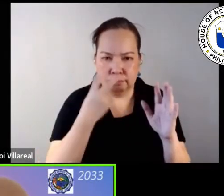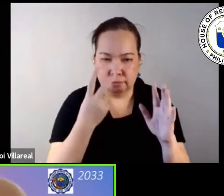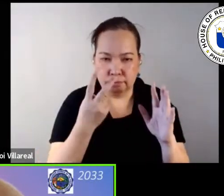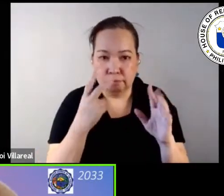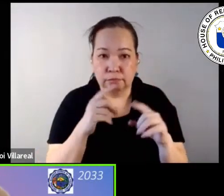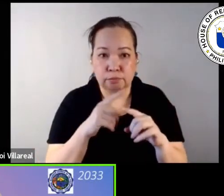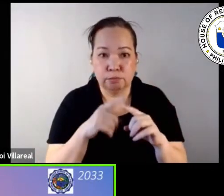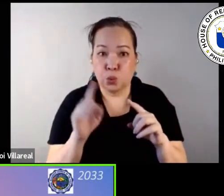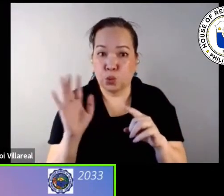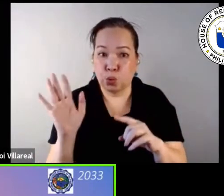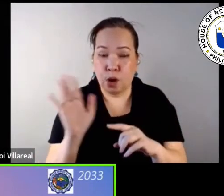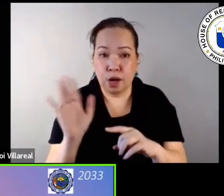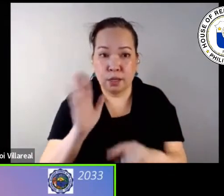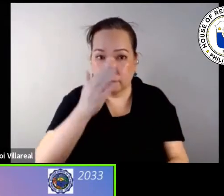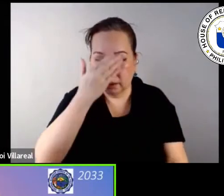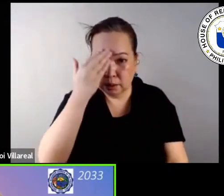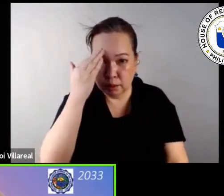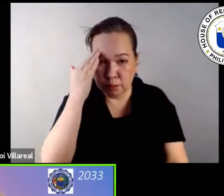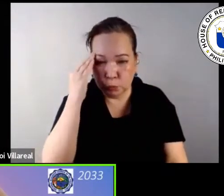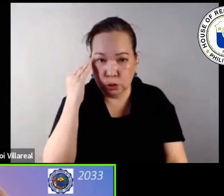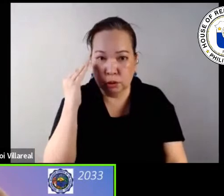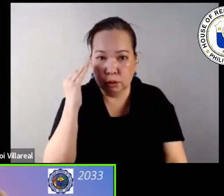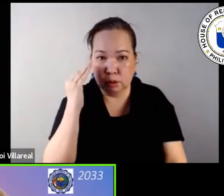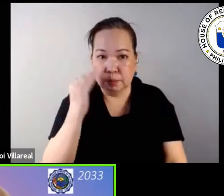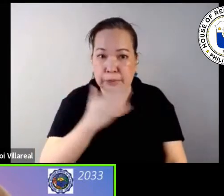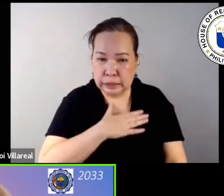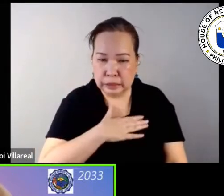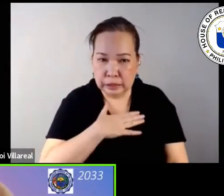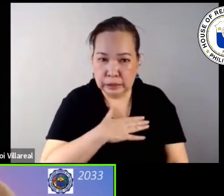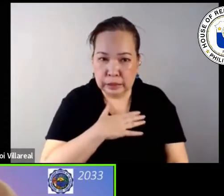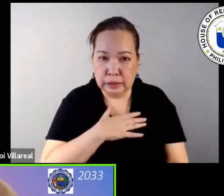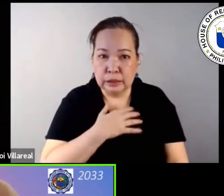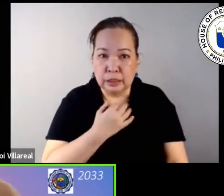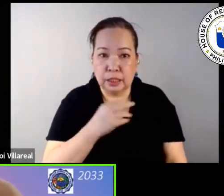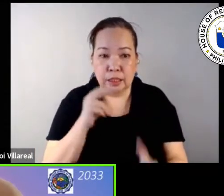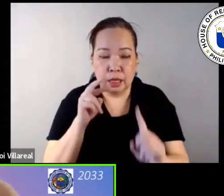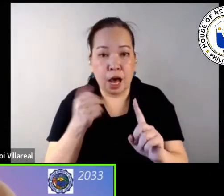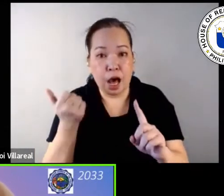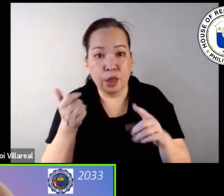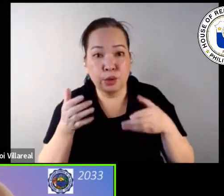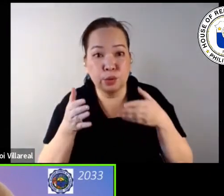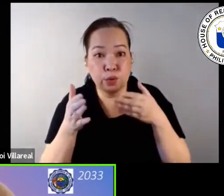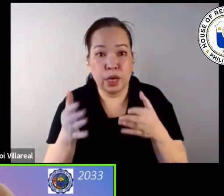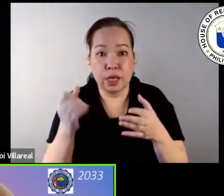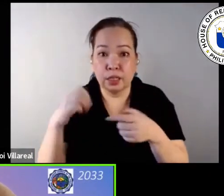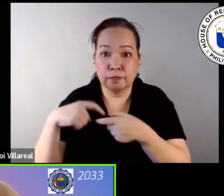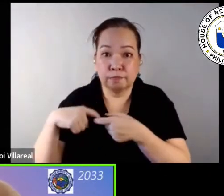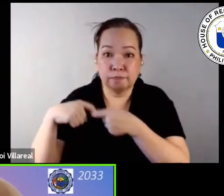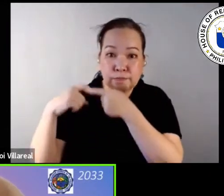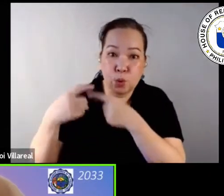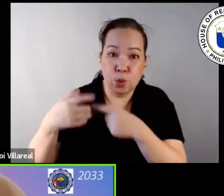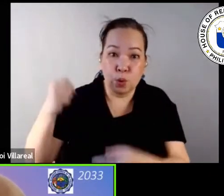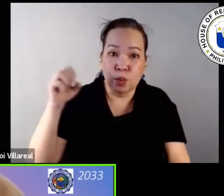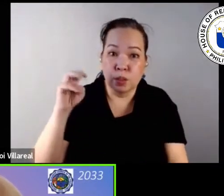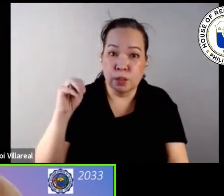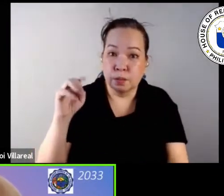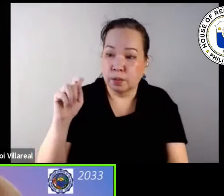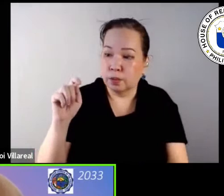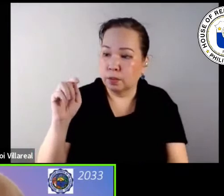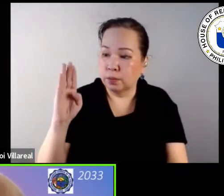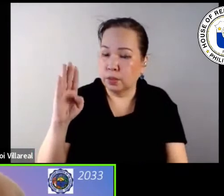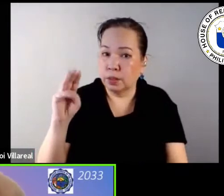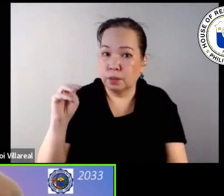wag po nating kalimutan sana, kasi ang tinitingnan natin na alternatibo, pag sinuspindi natin yon, babalik tayo